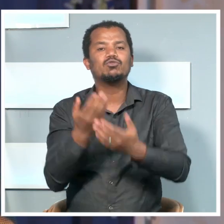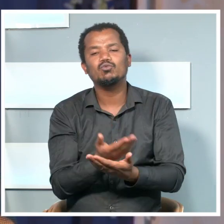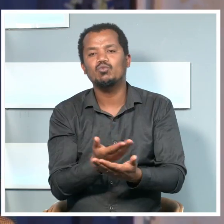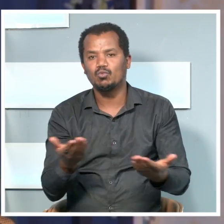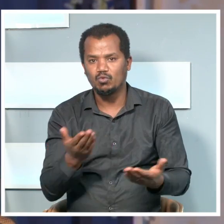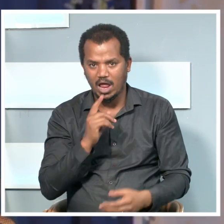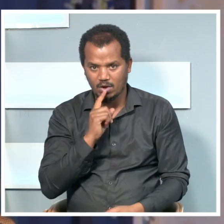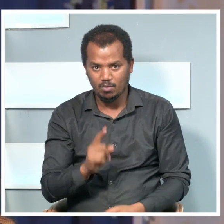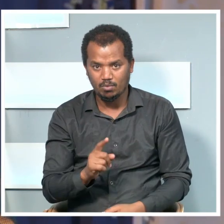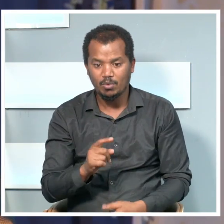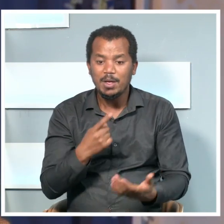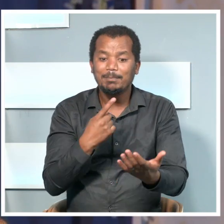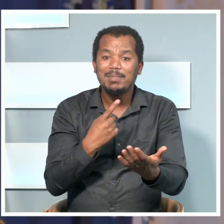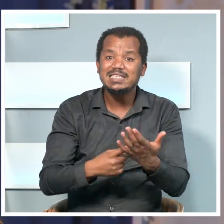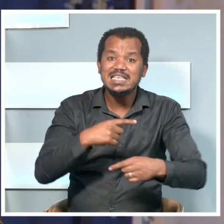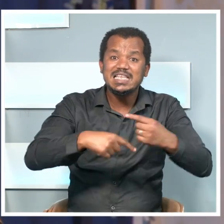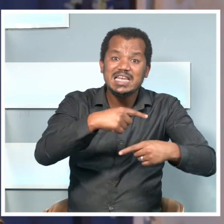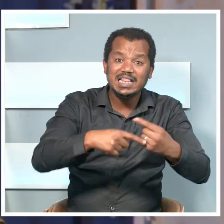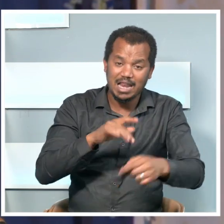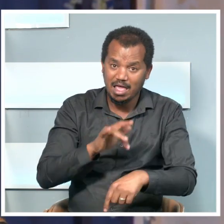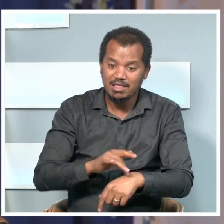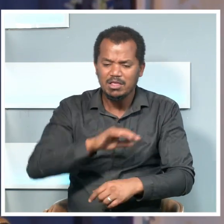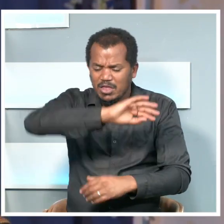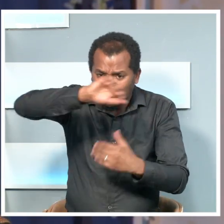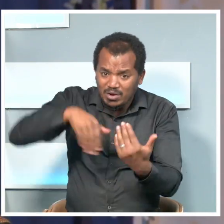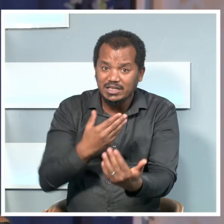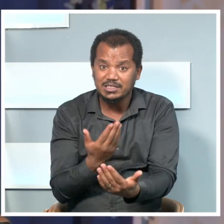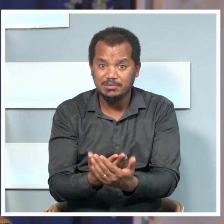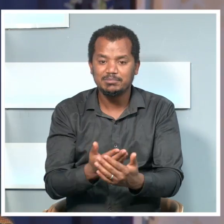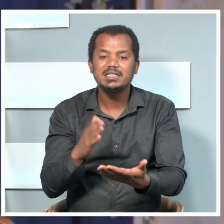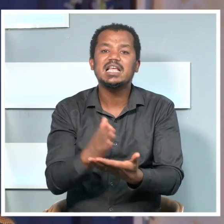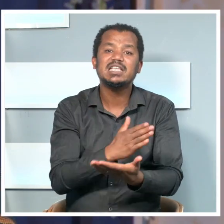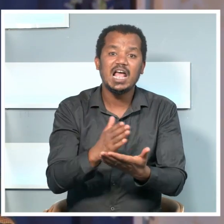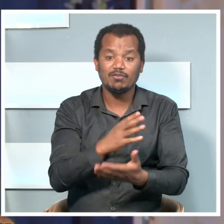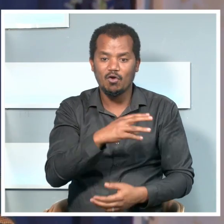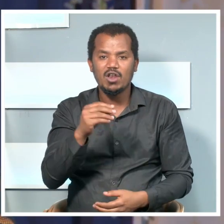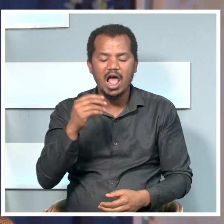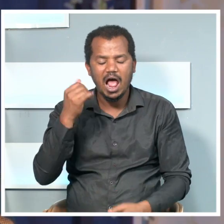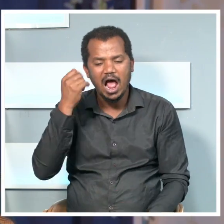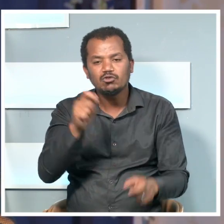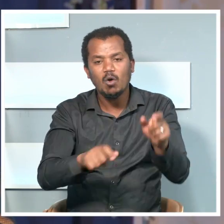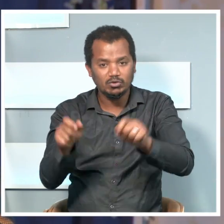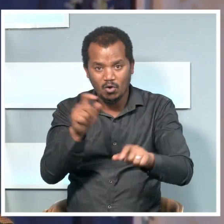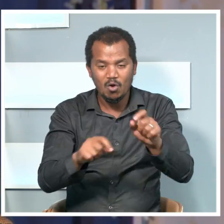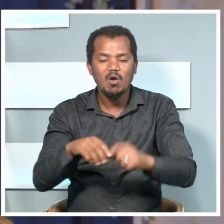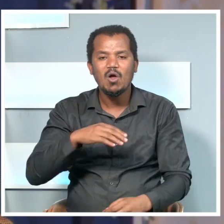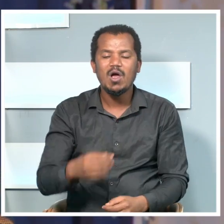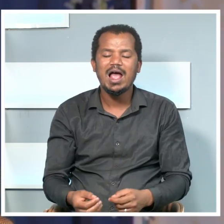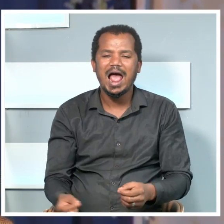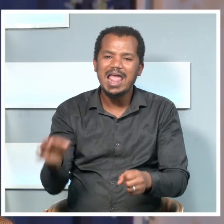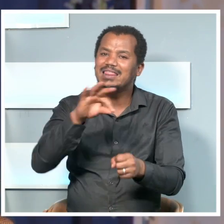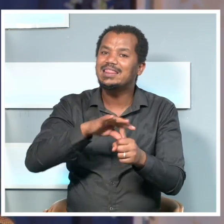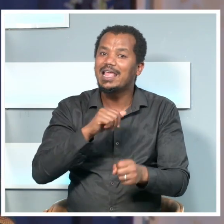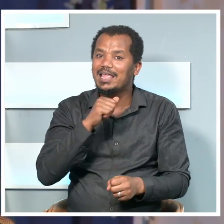ነው። በዚህ ሂደት ላይ የሁላችንም ተሳትፎና አስተዋጽኦ አይተኬ